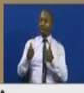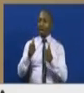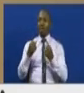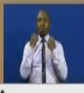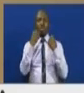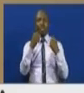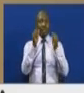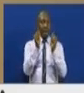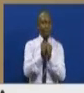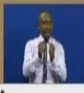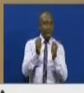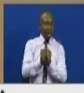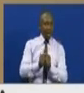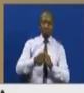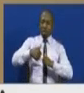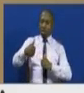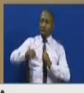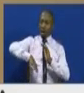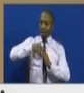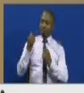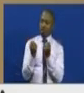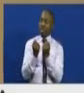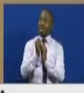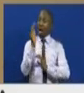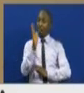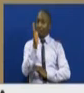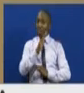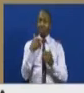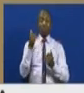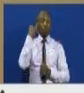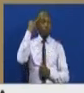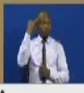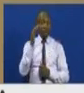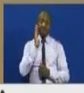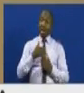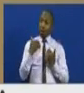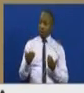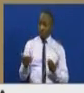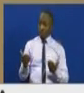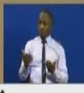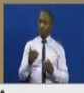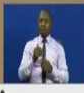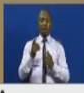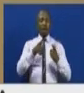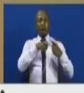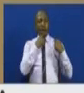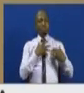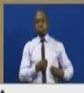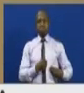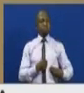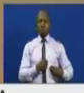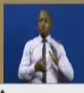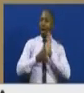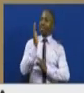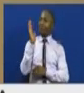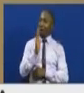ujasiriamali ambao alianza kujitengenezea mapema na kuwapa darasa vijana wa sasa, nao wasikate tamaa, waanze mapema